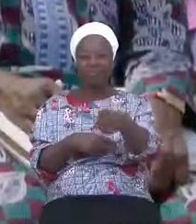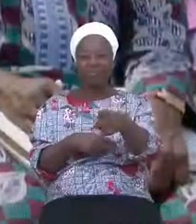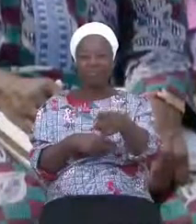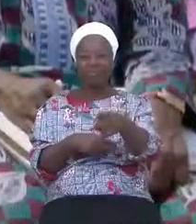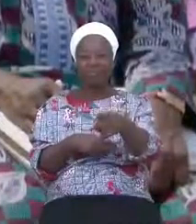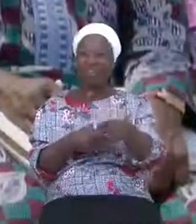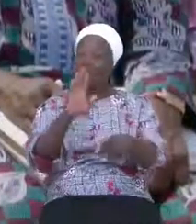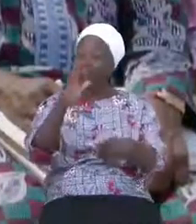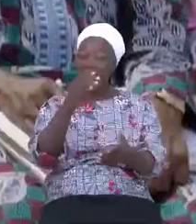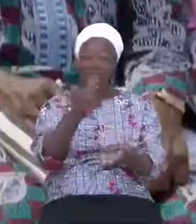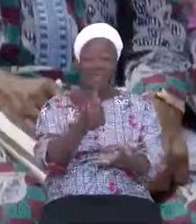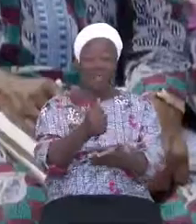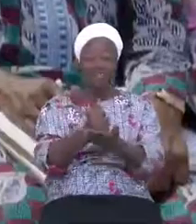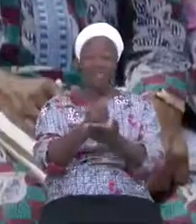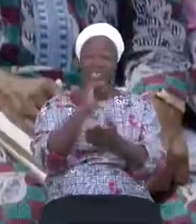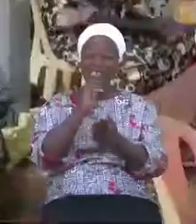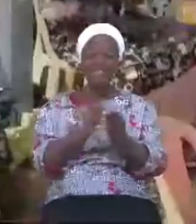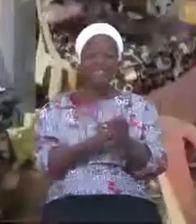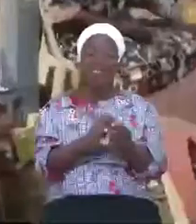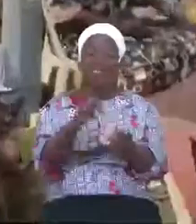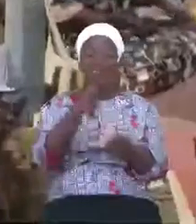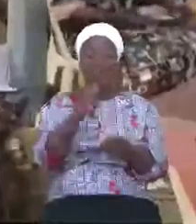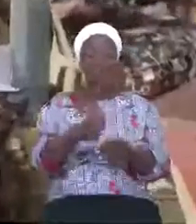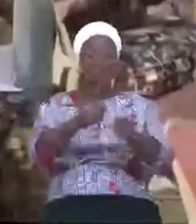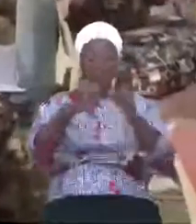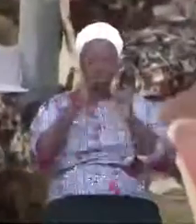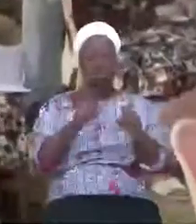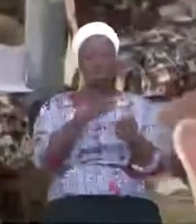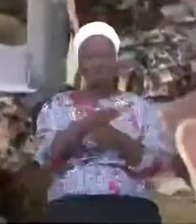Ton amen est très très éloigné, hein?